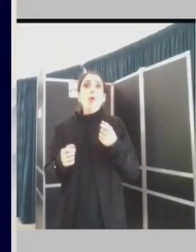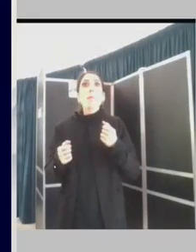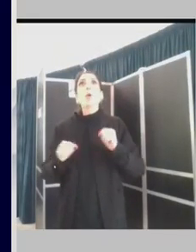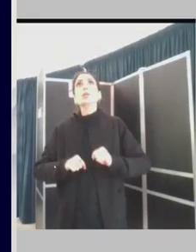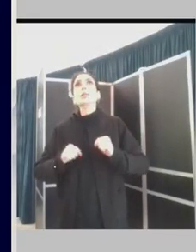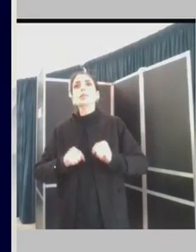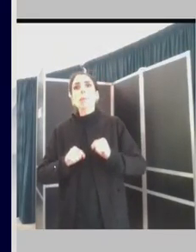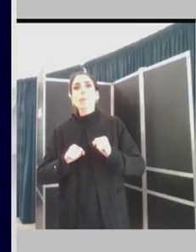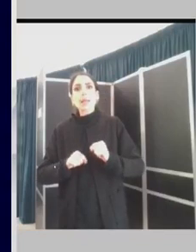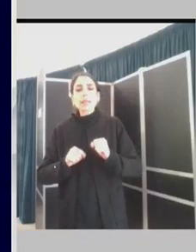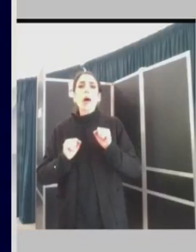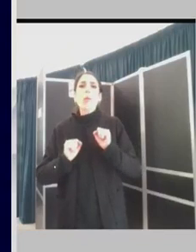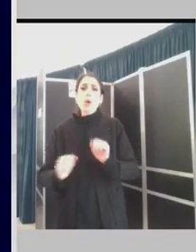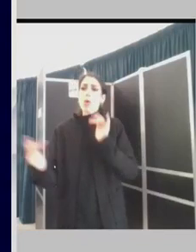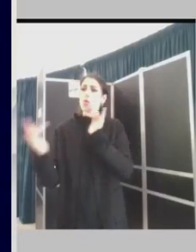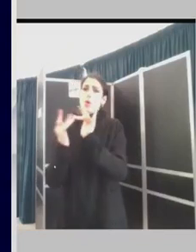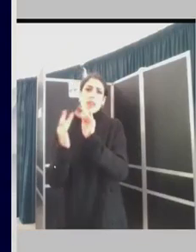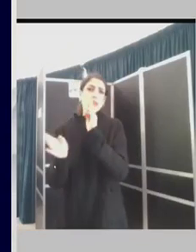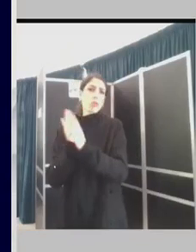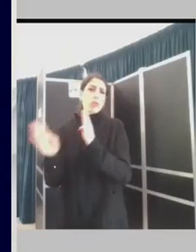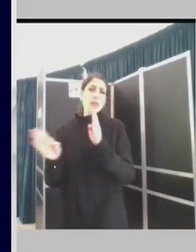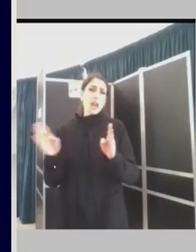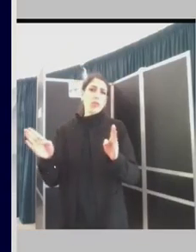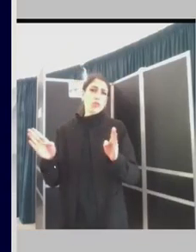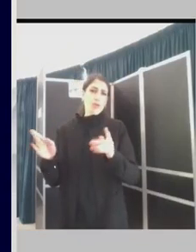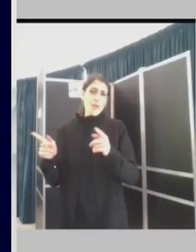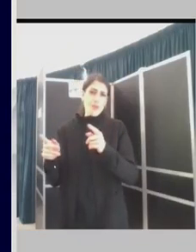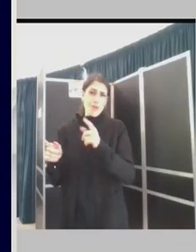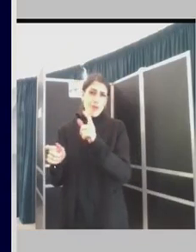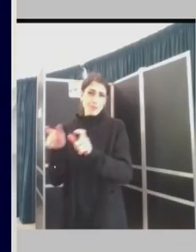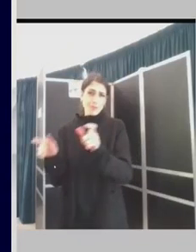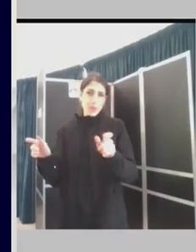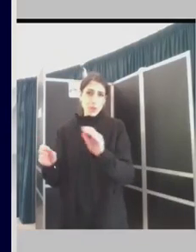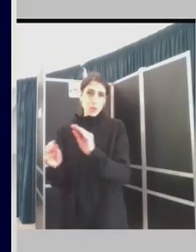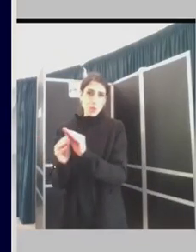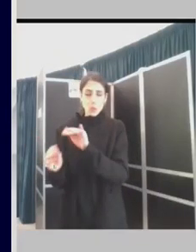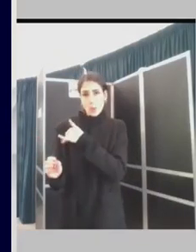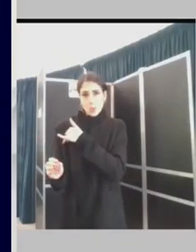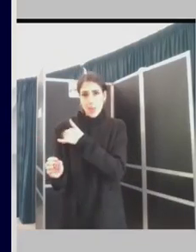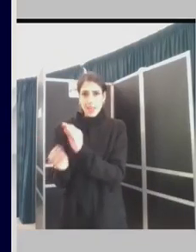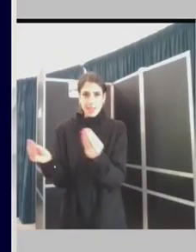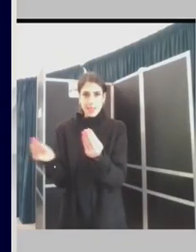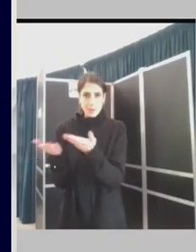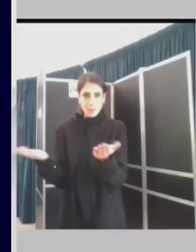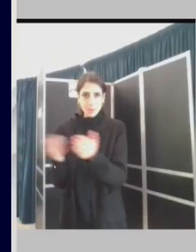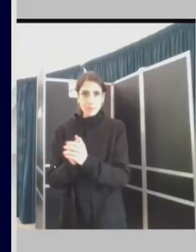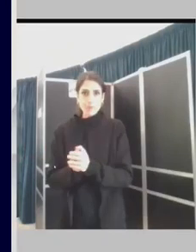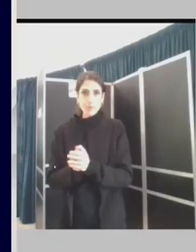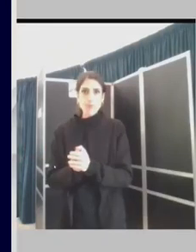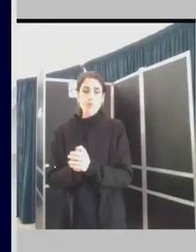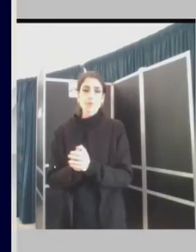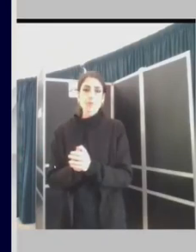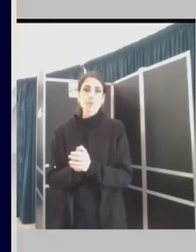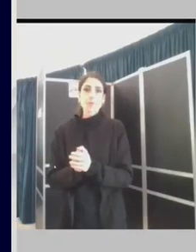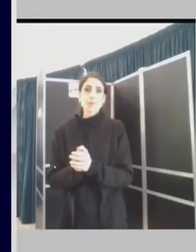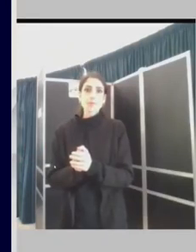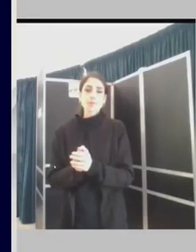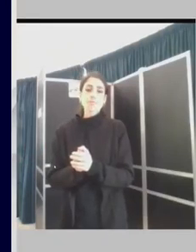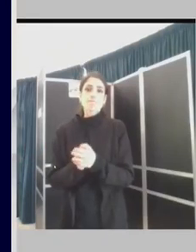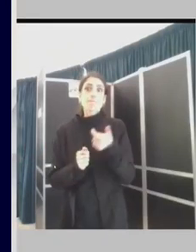gli istituti scolastici sono un'azienda con purtroppo un